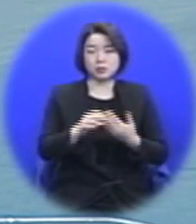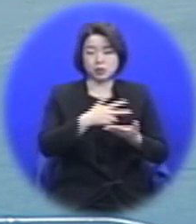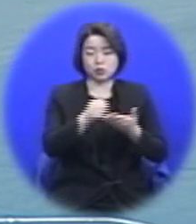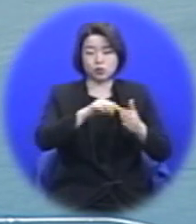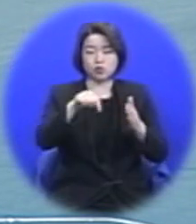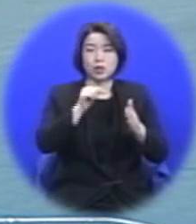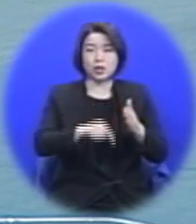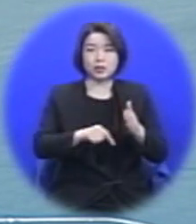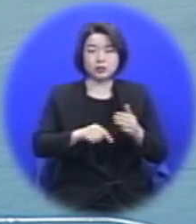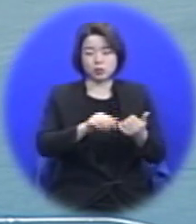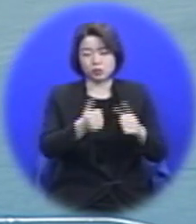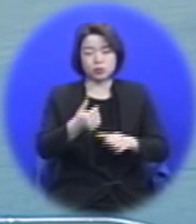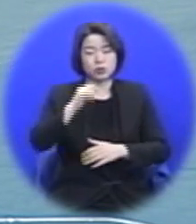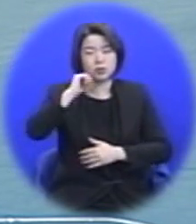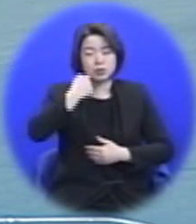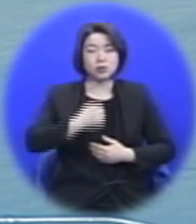없습니다.